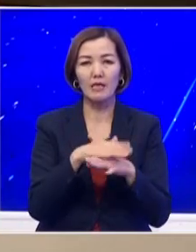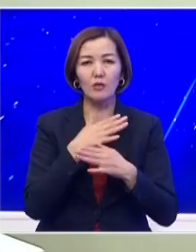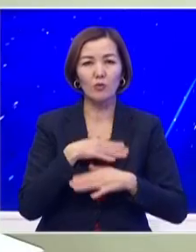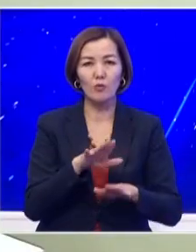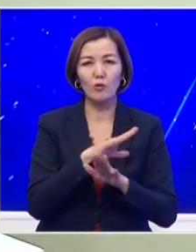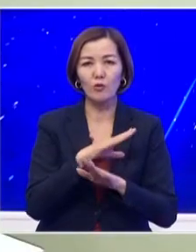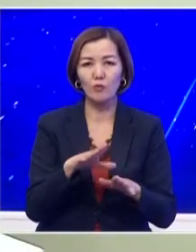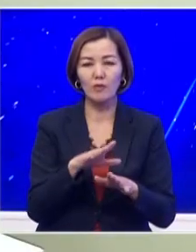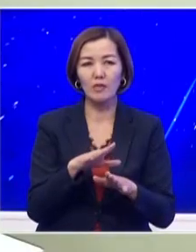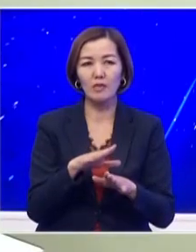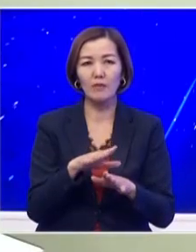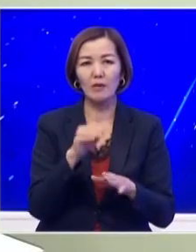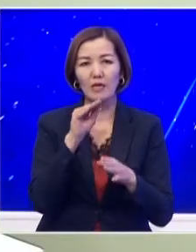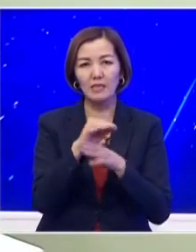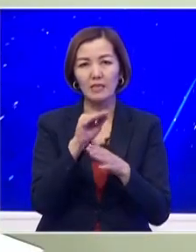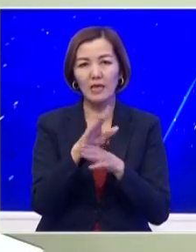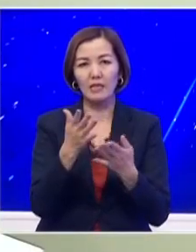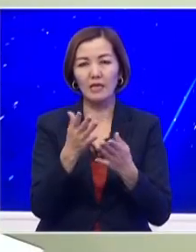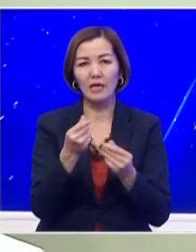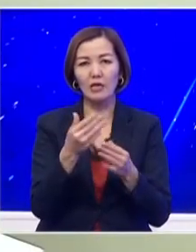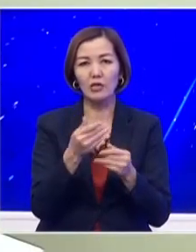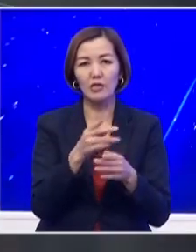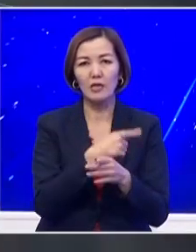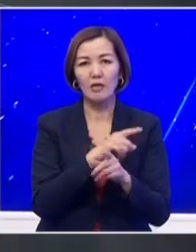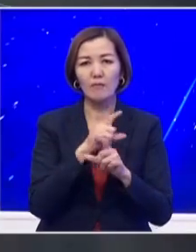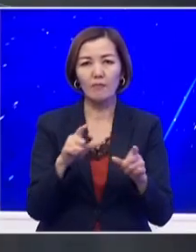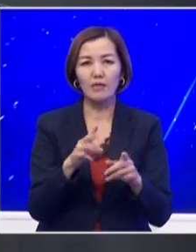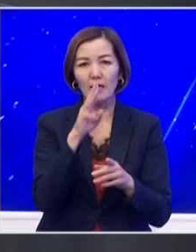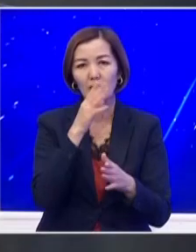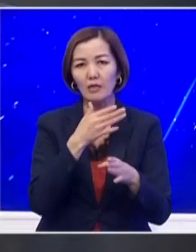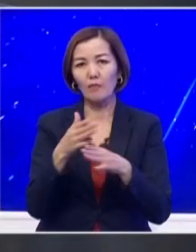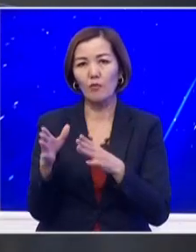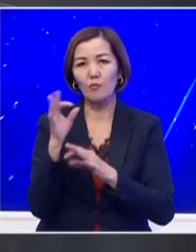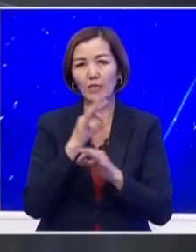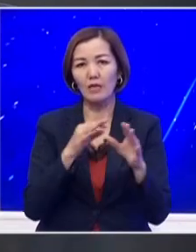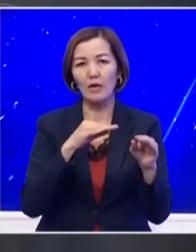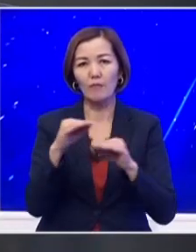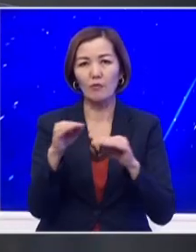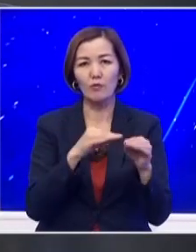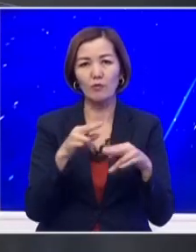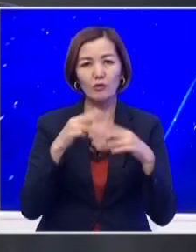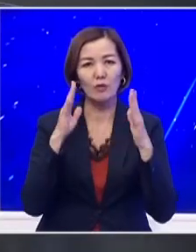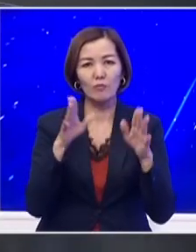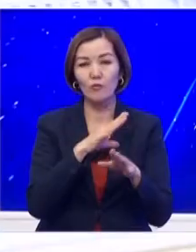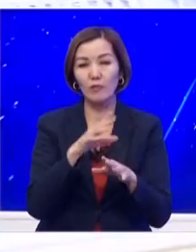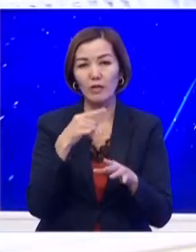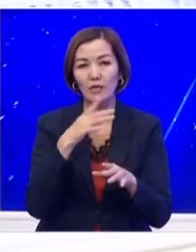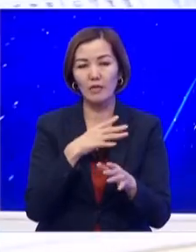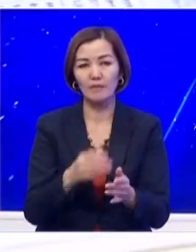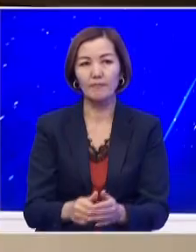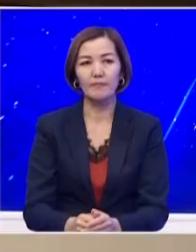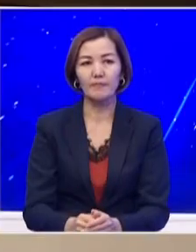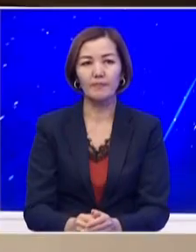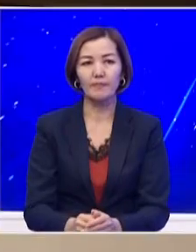деп сынады. Түскен қаржының басым бөлігін мед қызметкер айлығына бөліп, дәрі мен құрылғыларға жөнді көңіл бөлінбей жатқанын